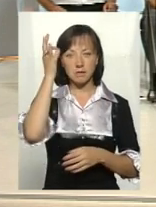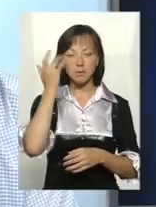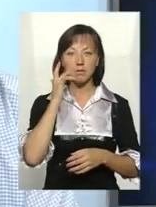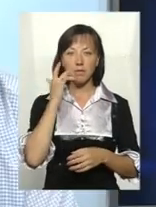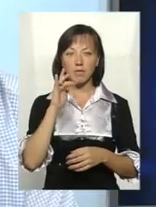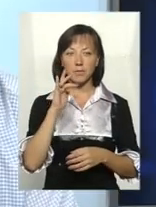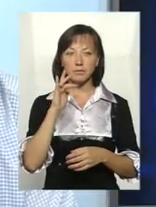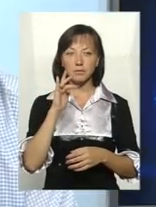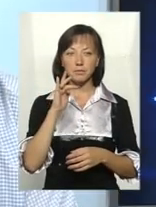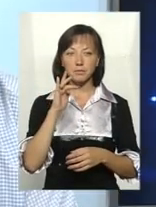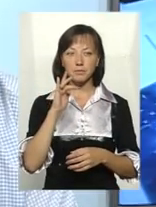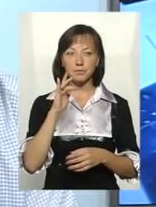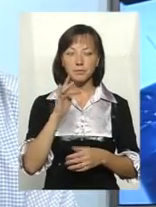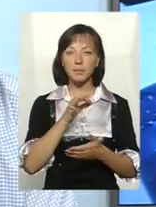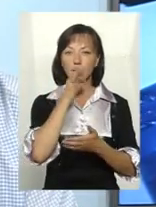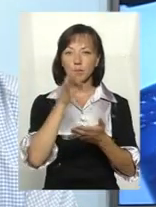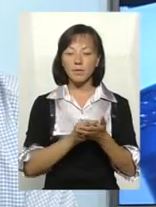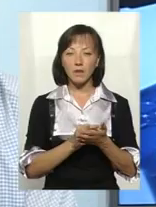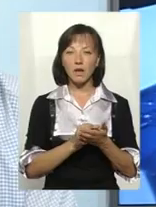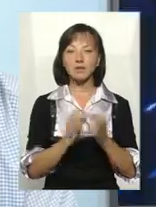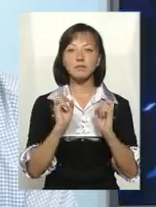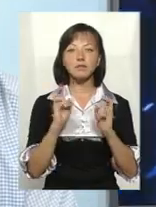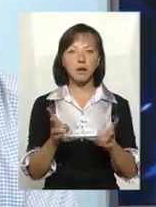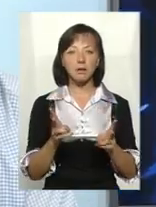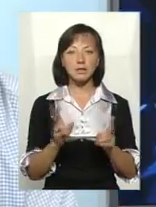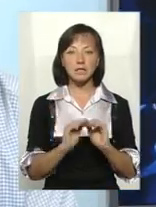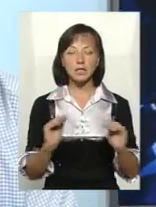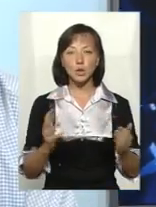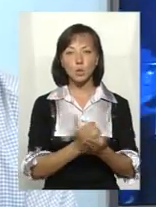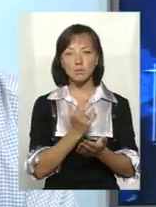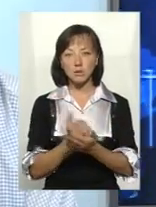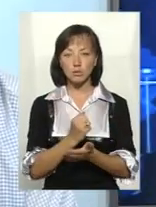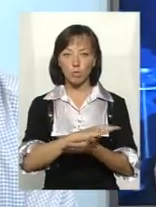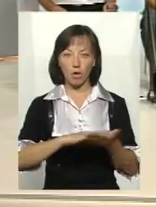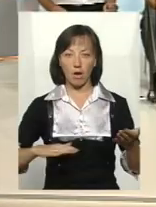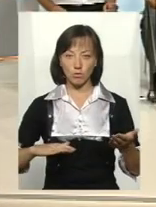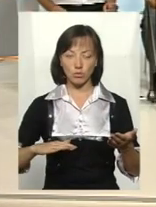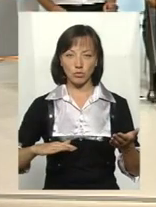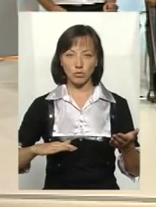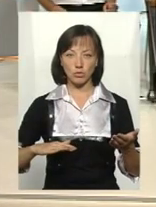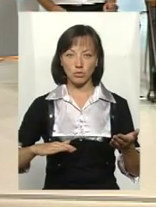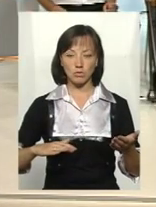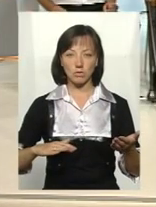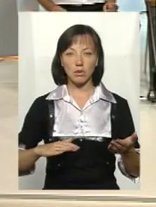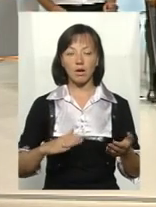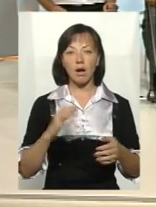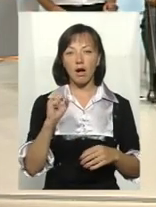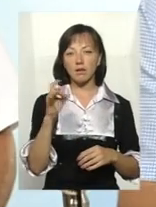він відповідає за те, наскільки діти успішні в подальшому. Пане Андрію, пане Романе.